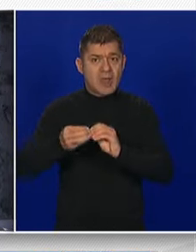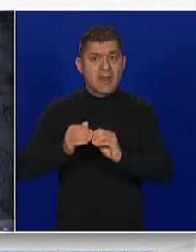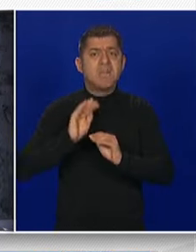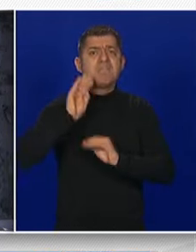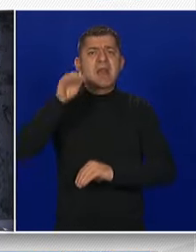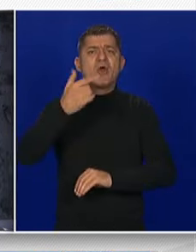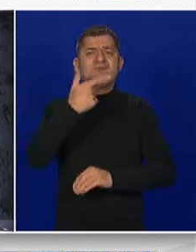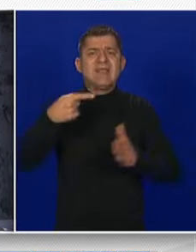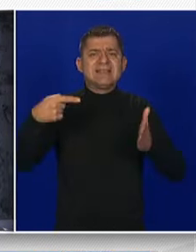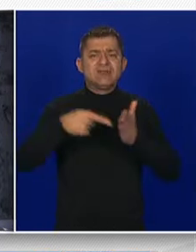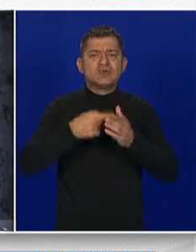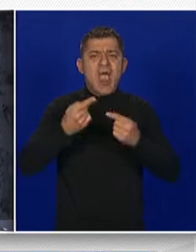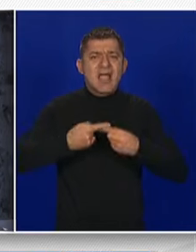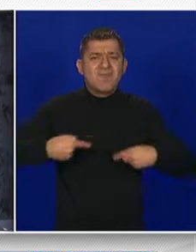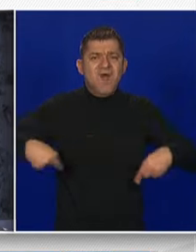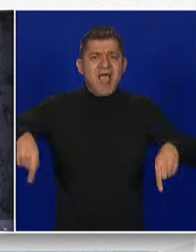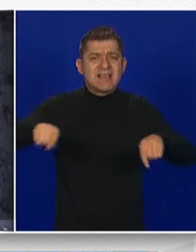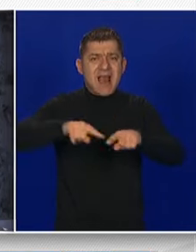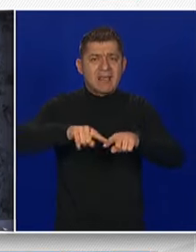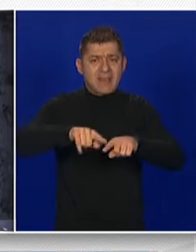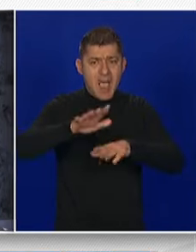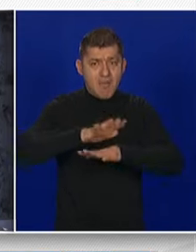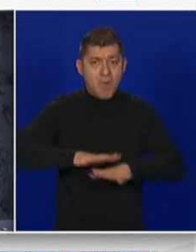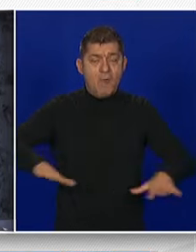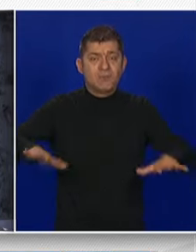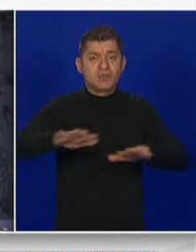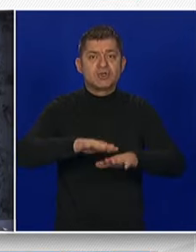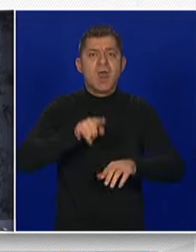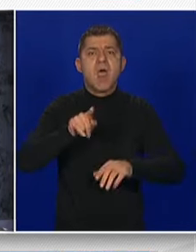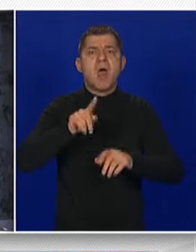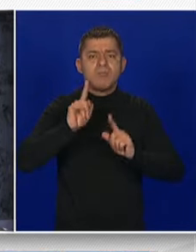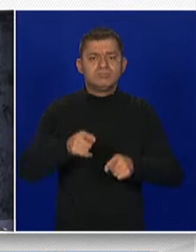2000 kvadrata neto površine određuje se